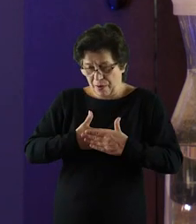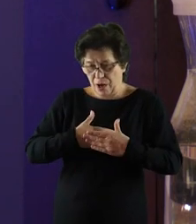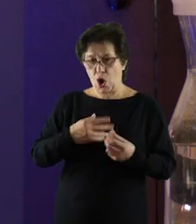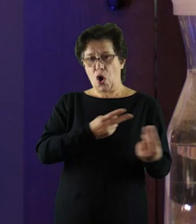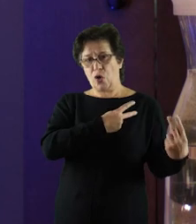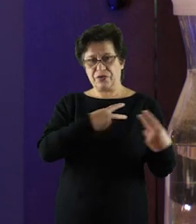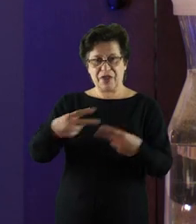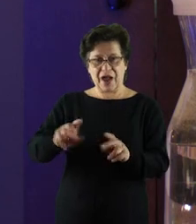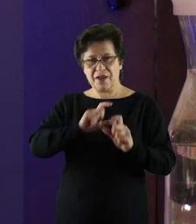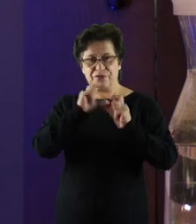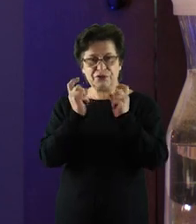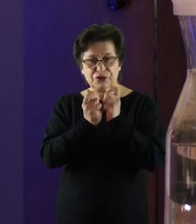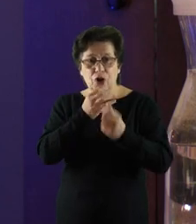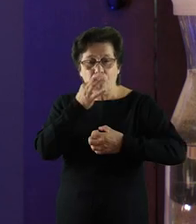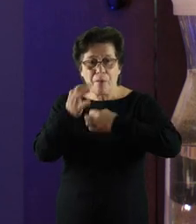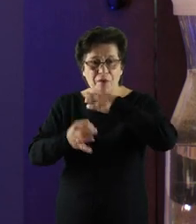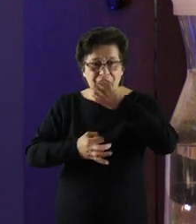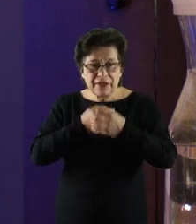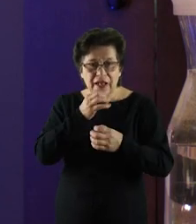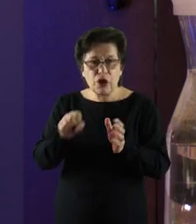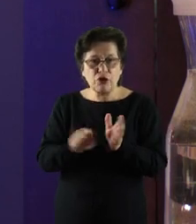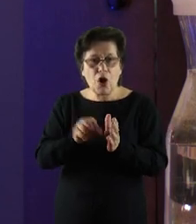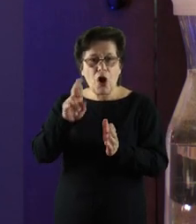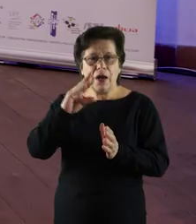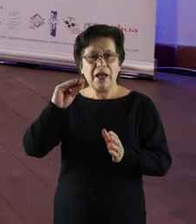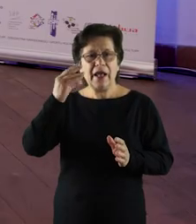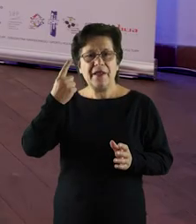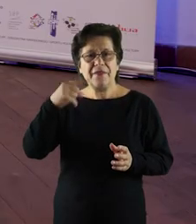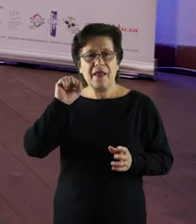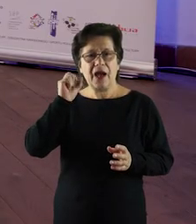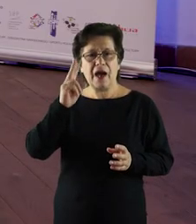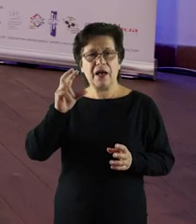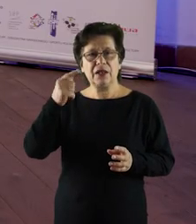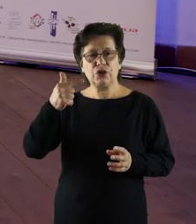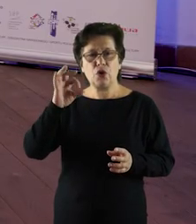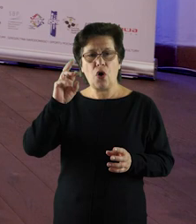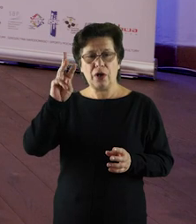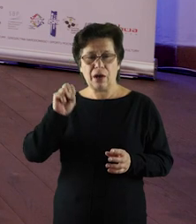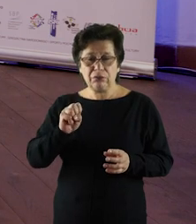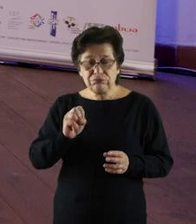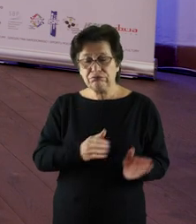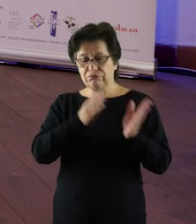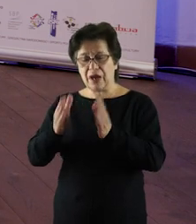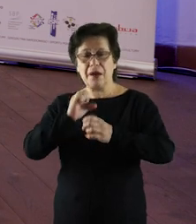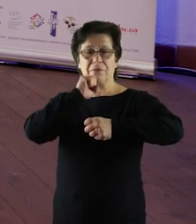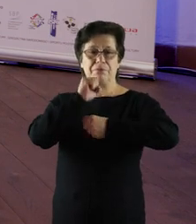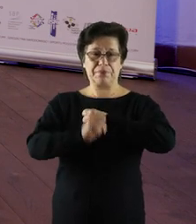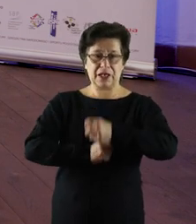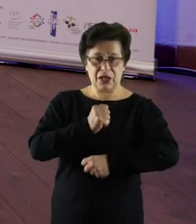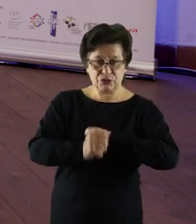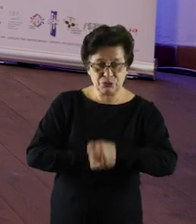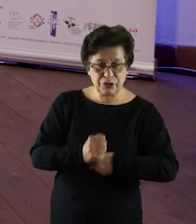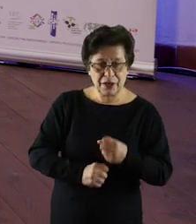wszystkie opowiadania redaktorowi. No więc znowu ktoś musi nad taką książką pracować. Redaktor